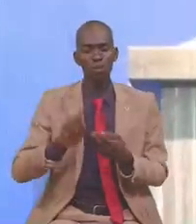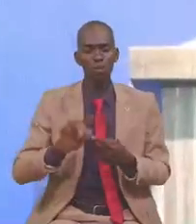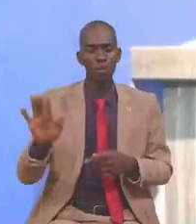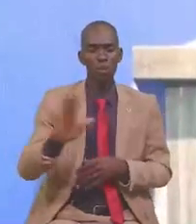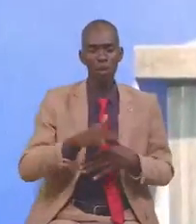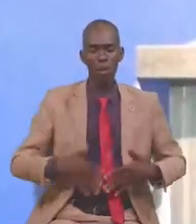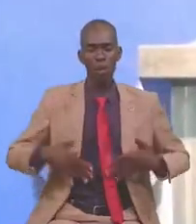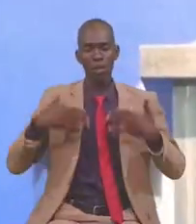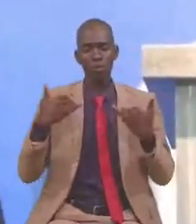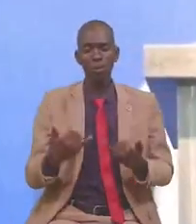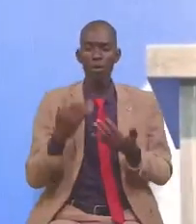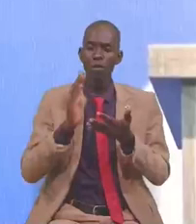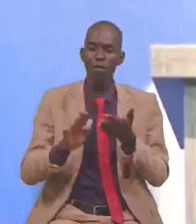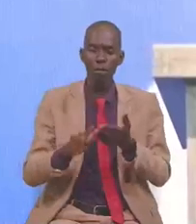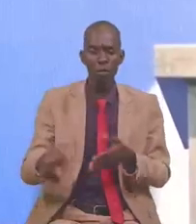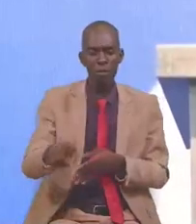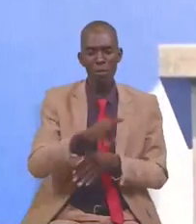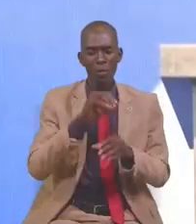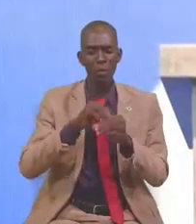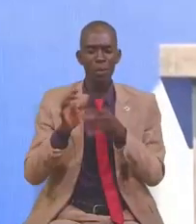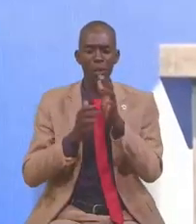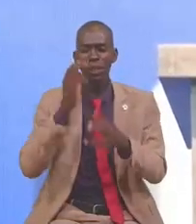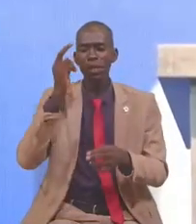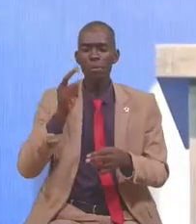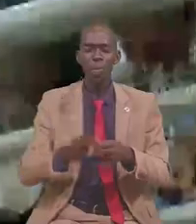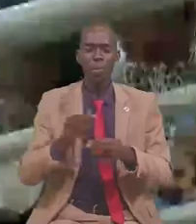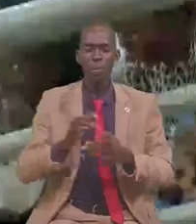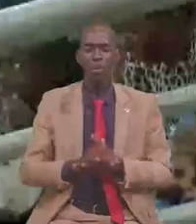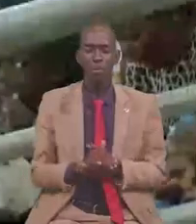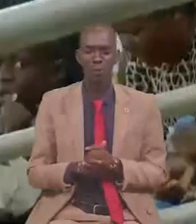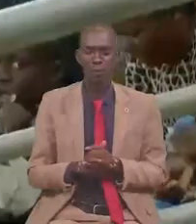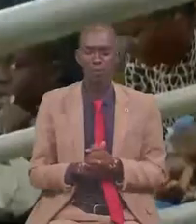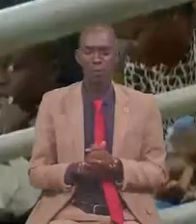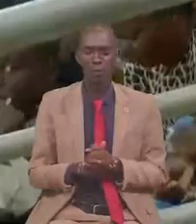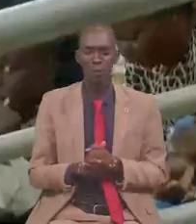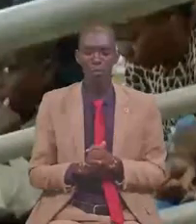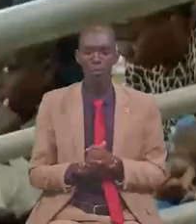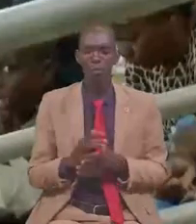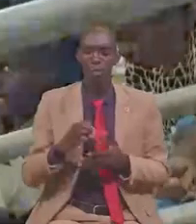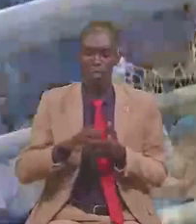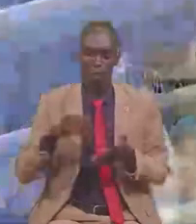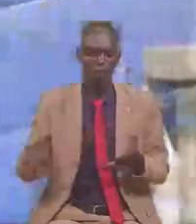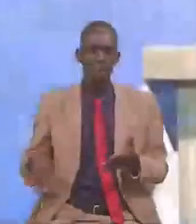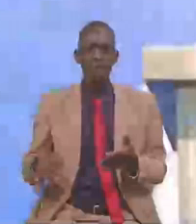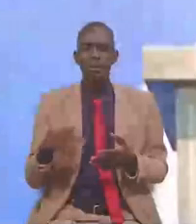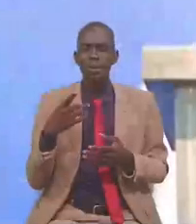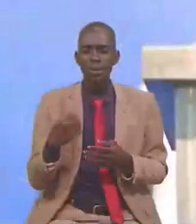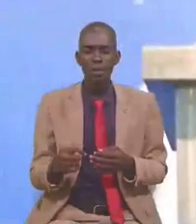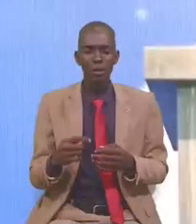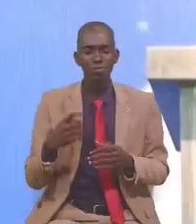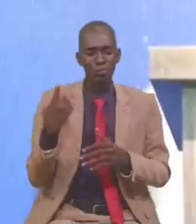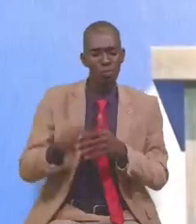et pardonne-leur au nom de Jésus-Christ. Ôte la